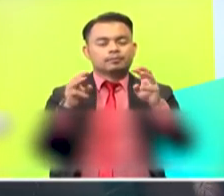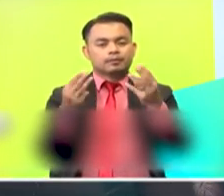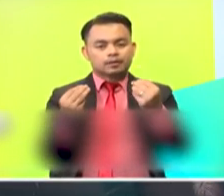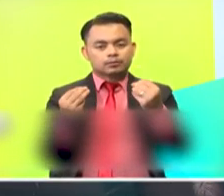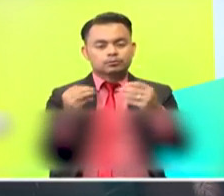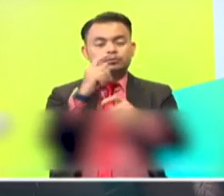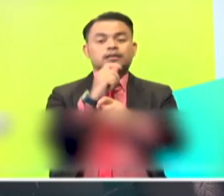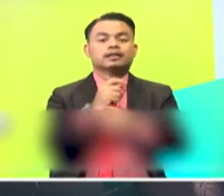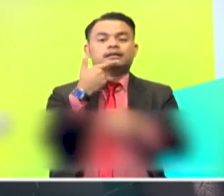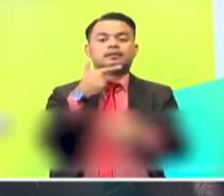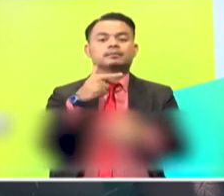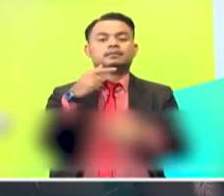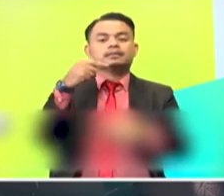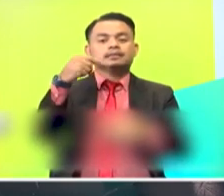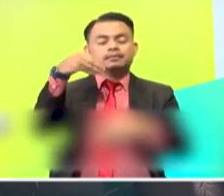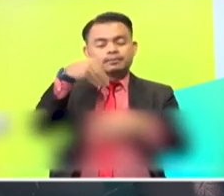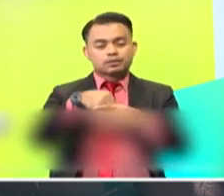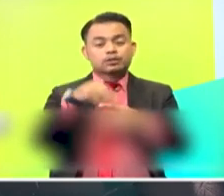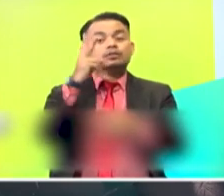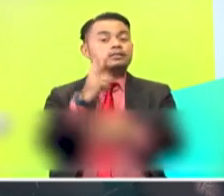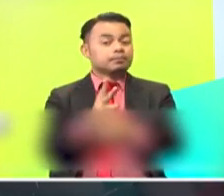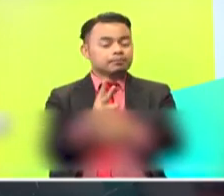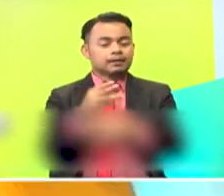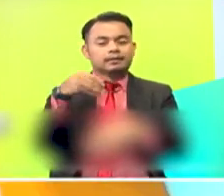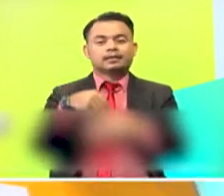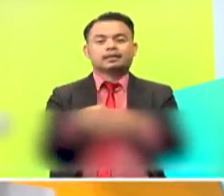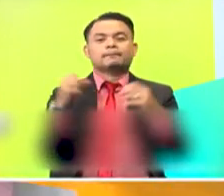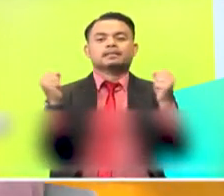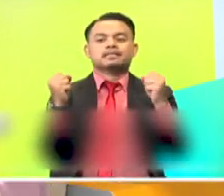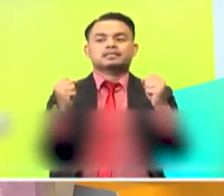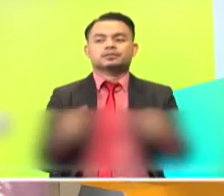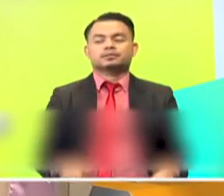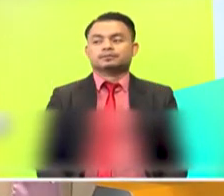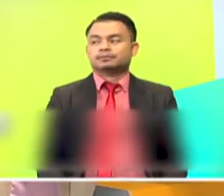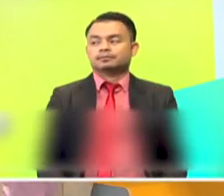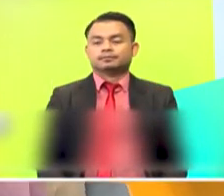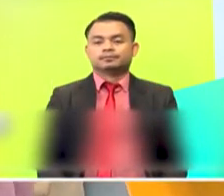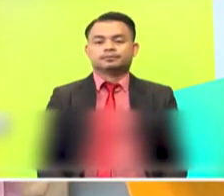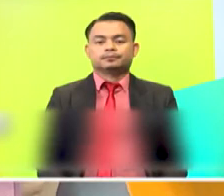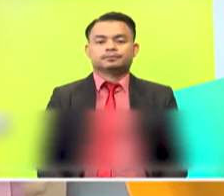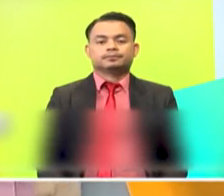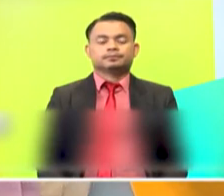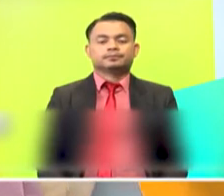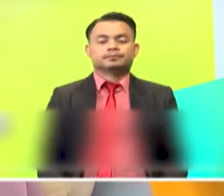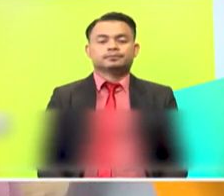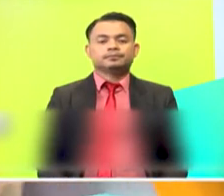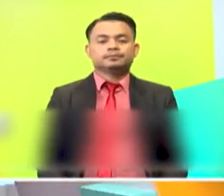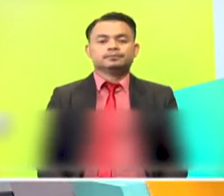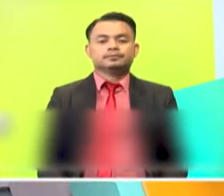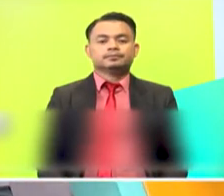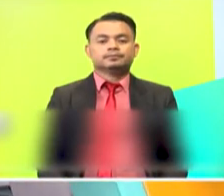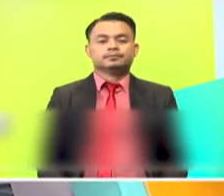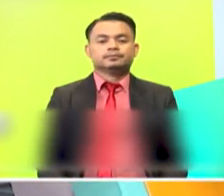paint asego di bagian mana Di bahagian peti sejuk itu bawah